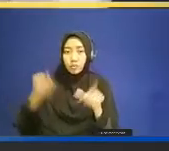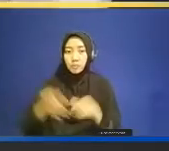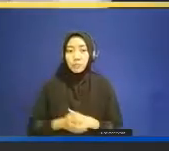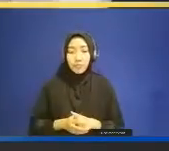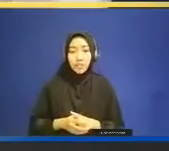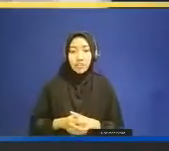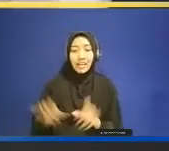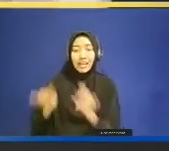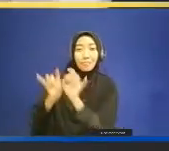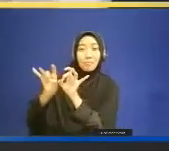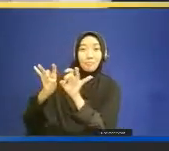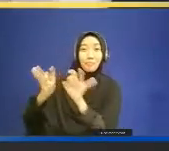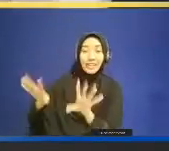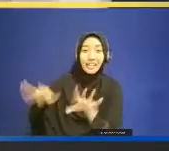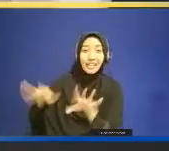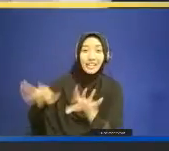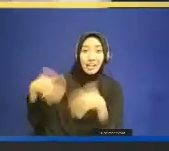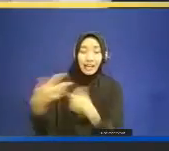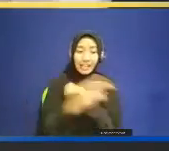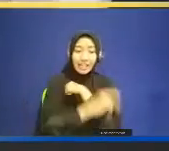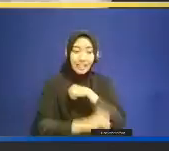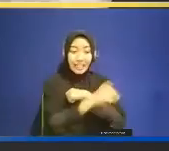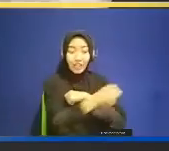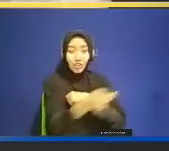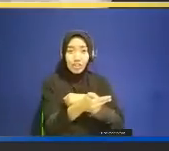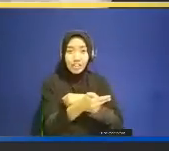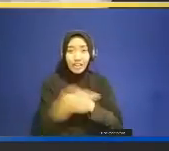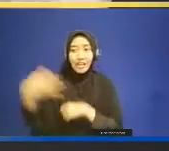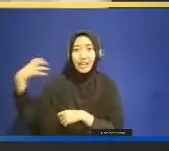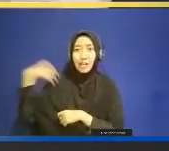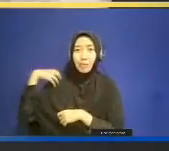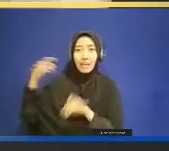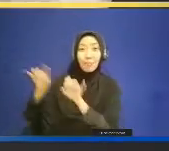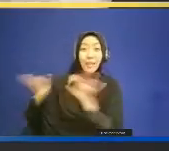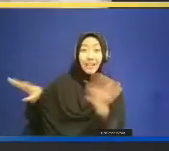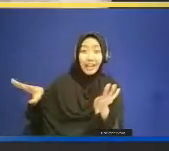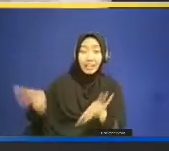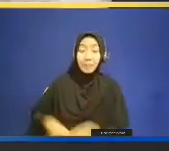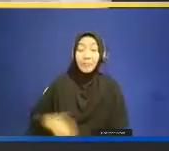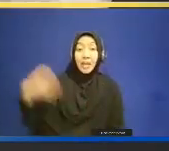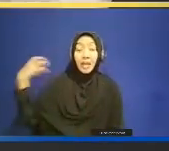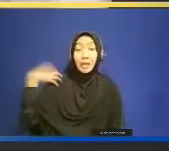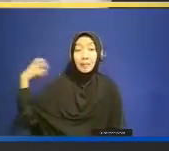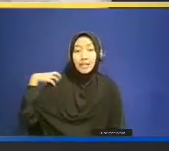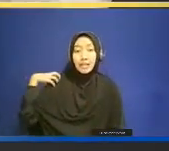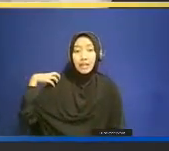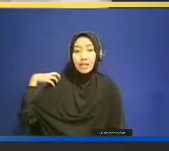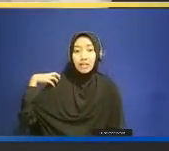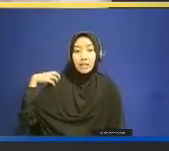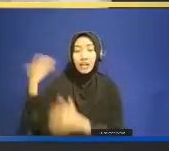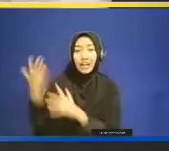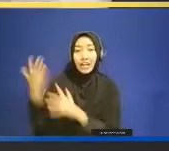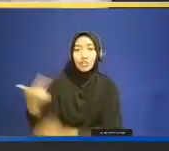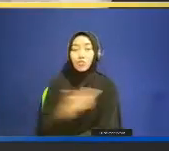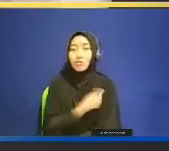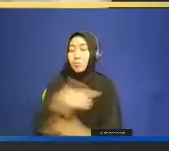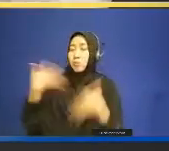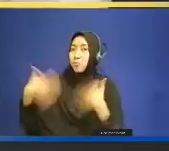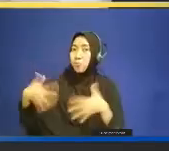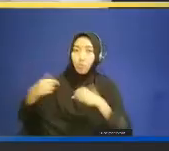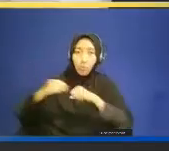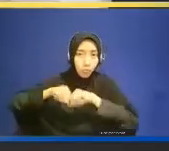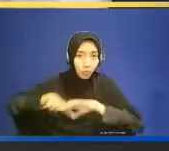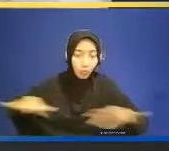itulah yang membedakan antara negara seperti Indonesia dengan Amerika Serikat Amerika Serikat itu fast access vaksinnya luar